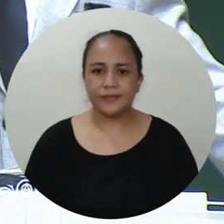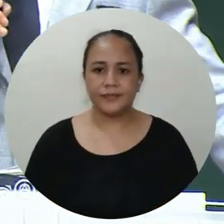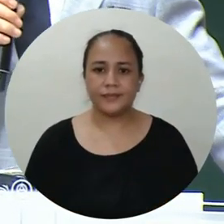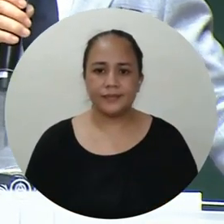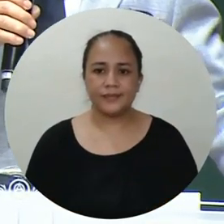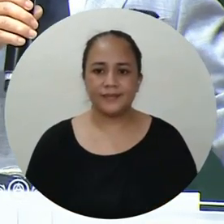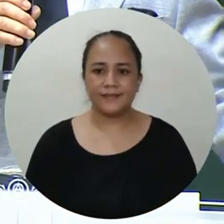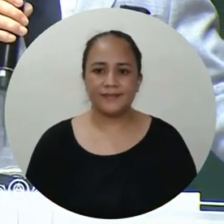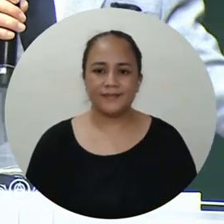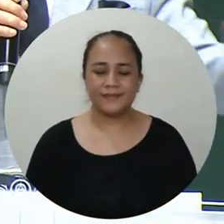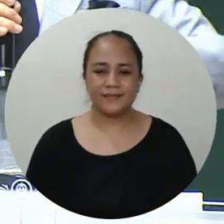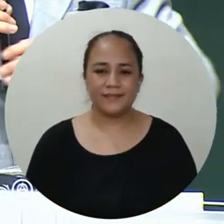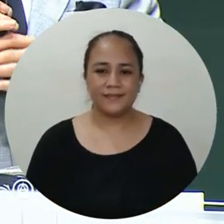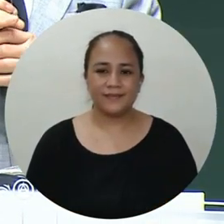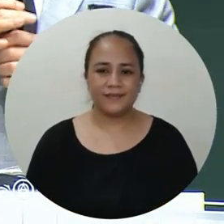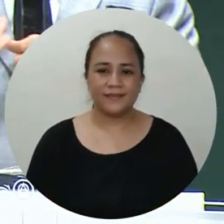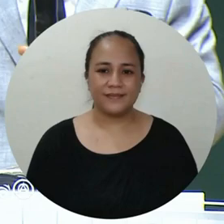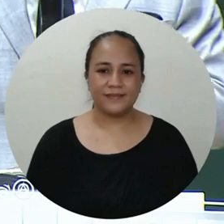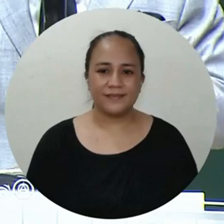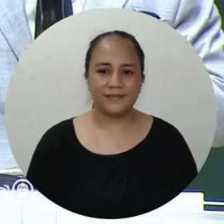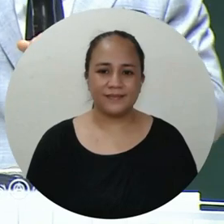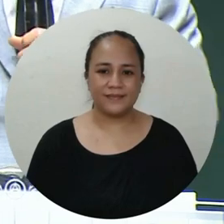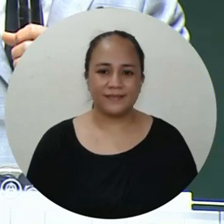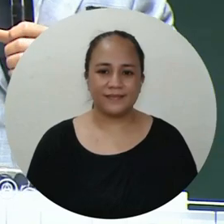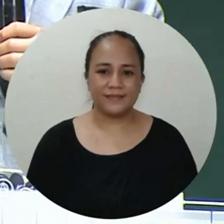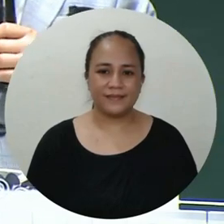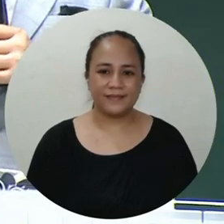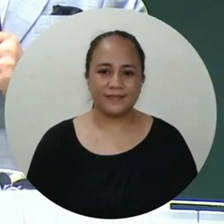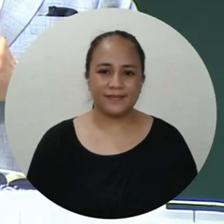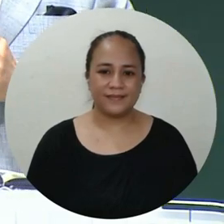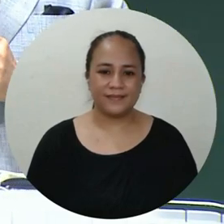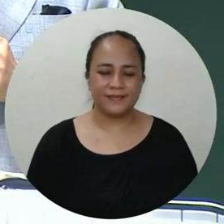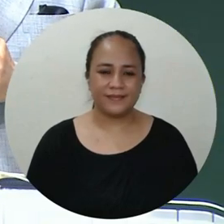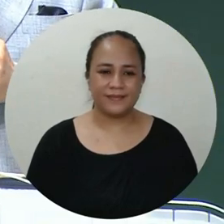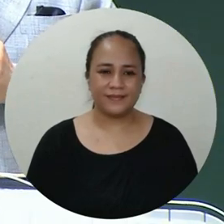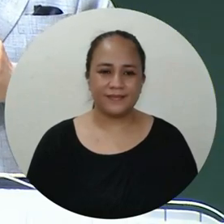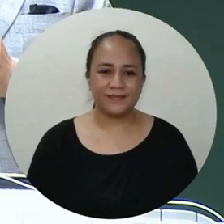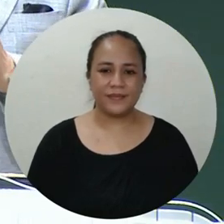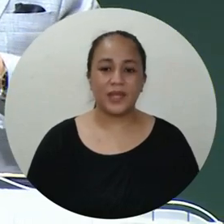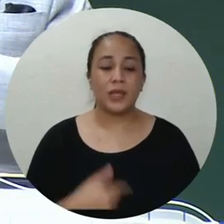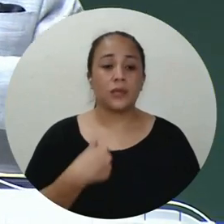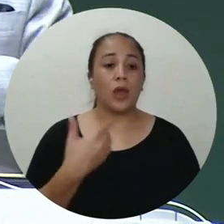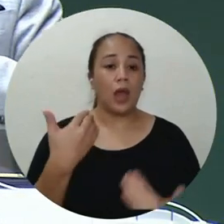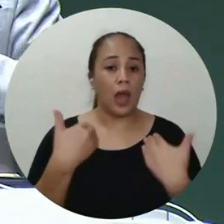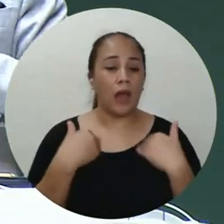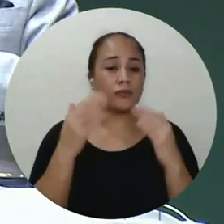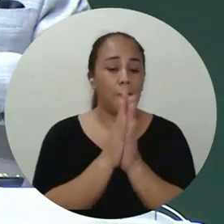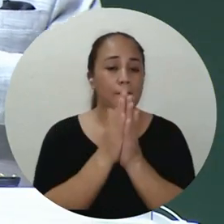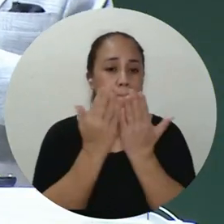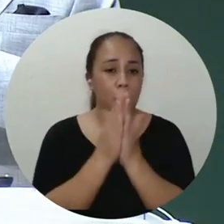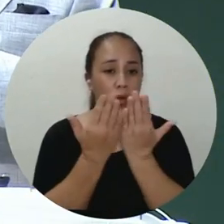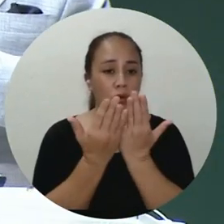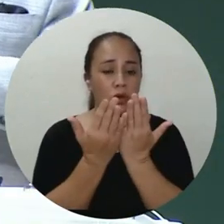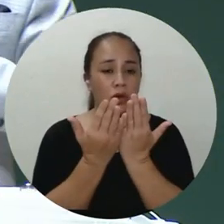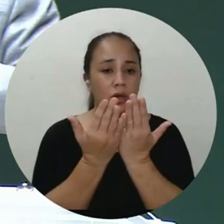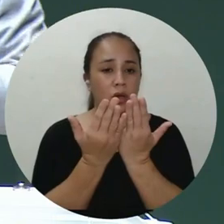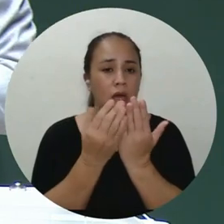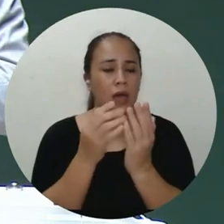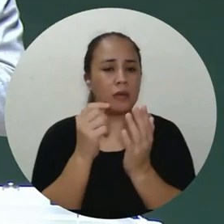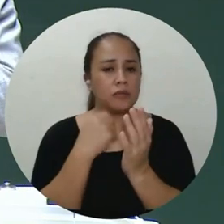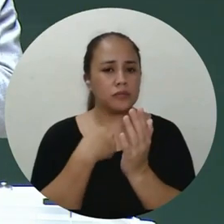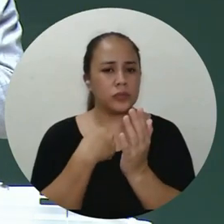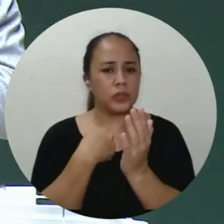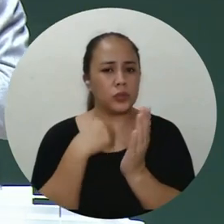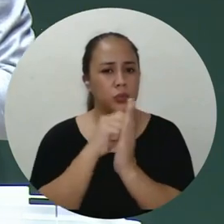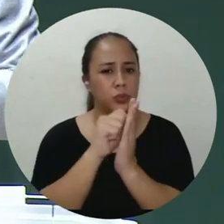하는 언약으로 설교를 제가 한 설교 책이 있어요. So there is a book that I wrote as I